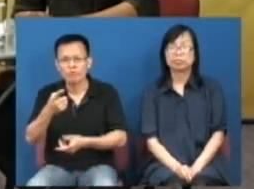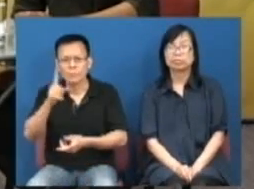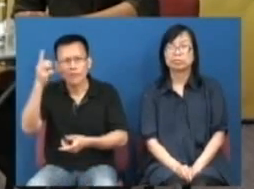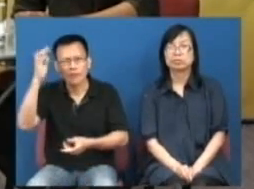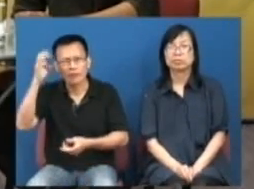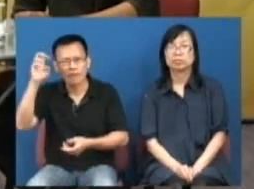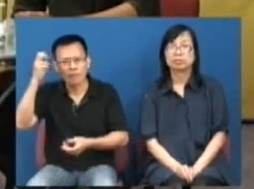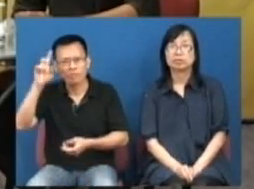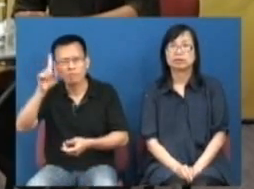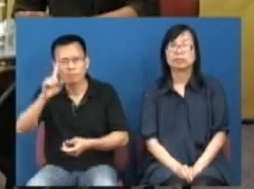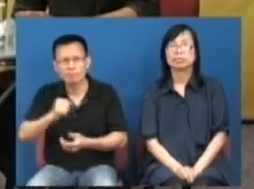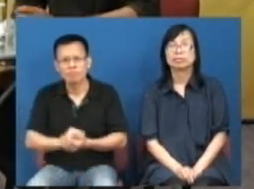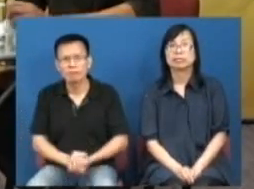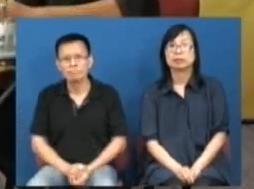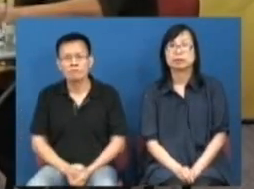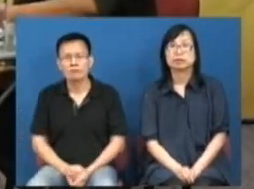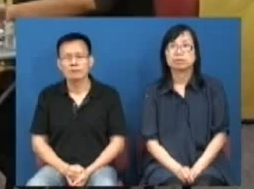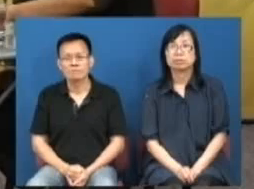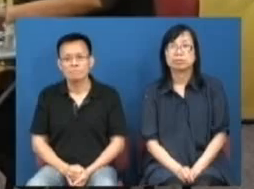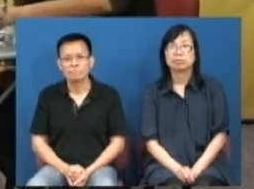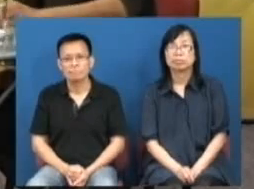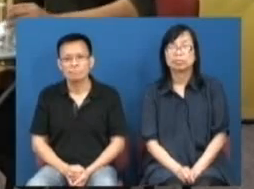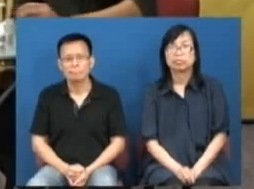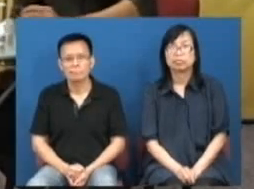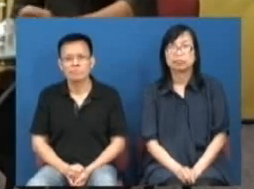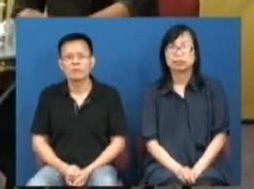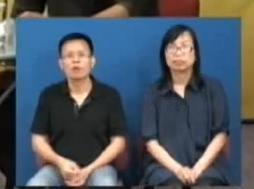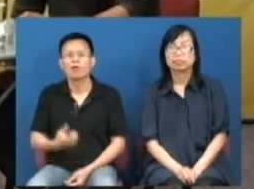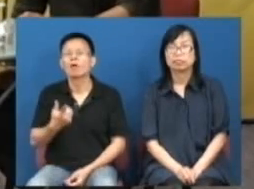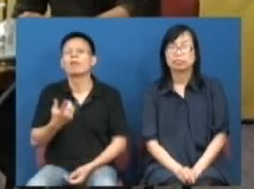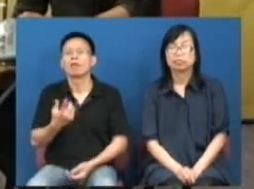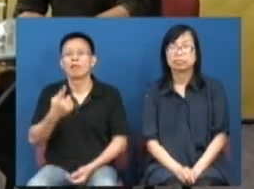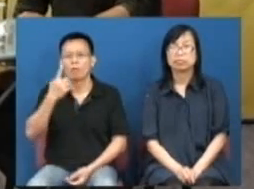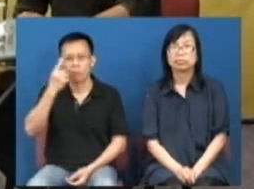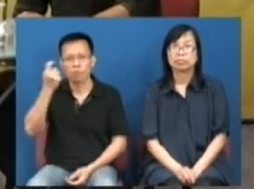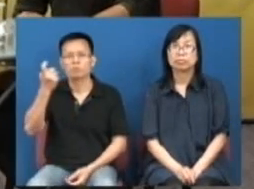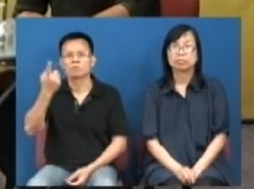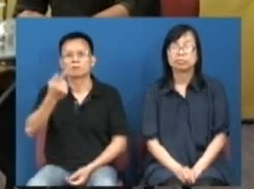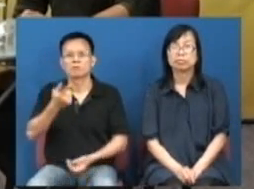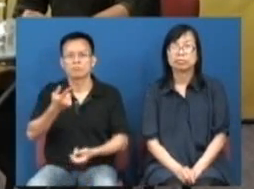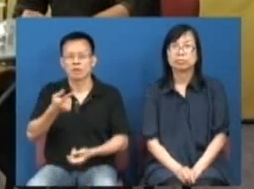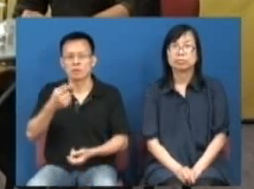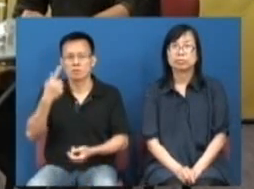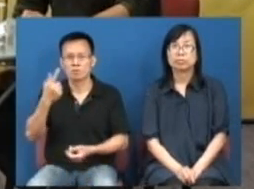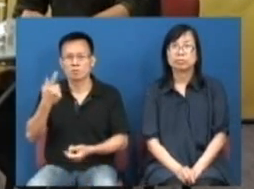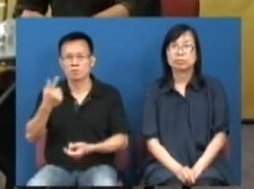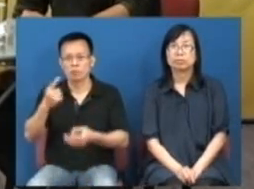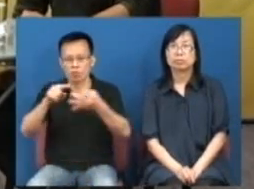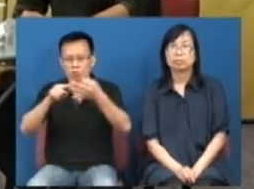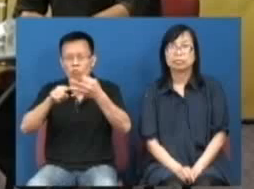諗嘢嘅你哋真係啊？唔怪之啦，我哋而家嗰啲咁樣嘅係郭輝先生